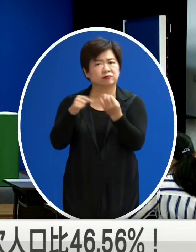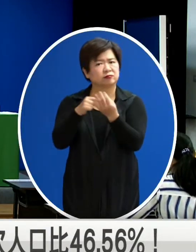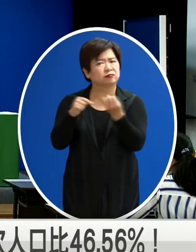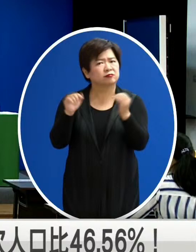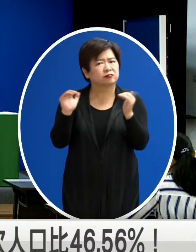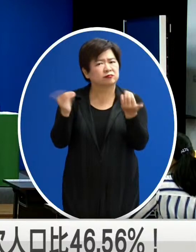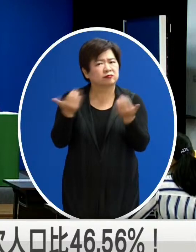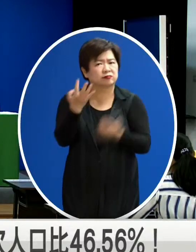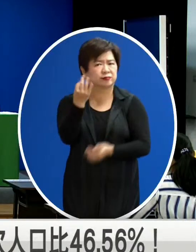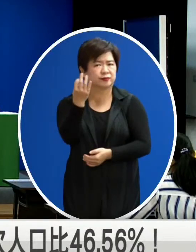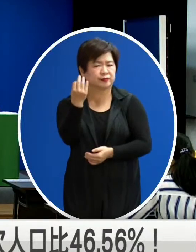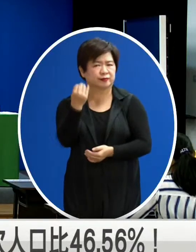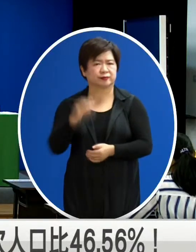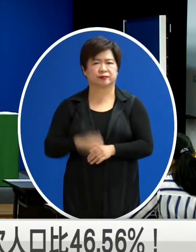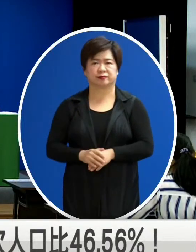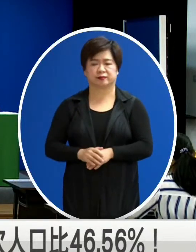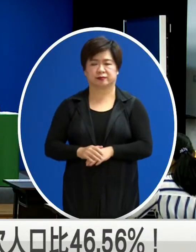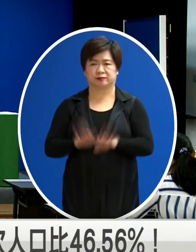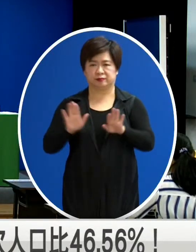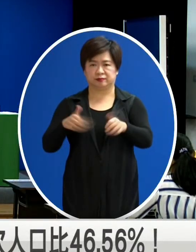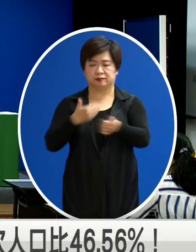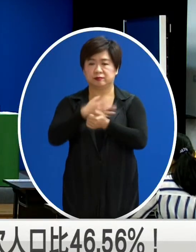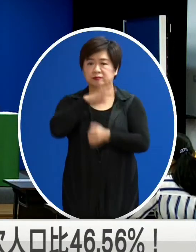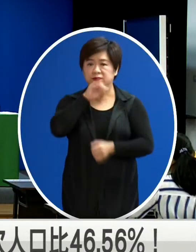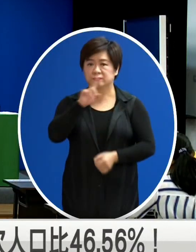多少？那今天所谓开放